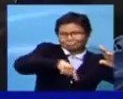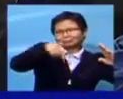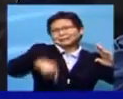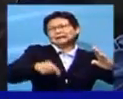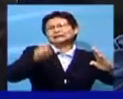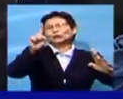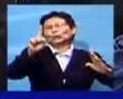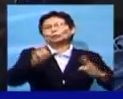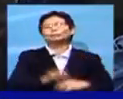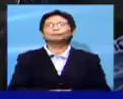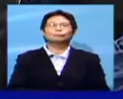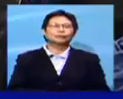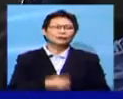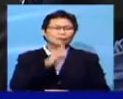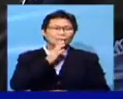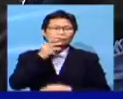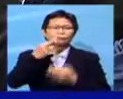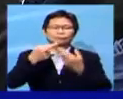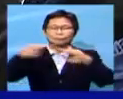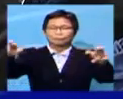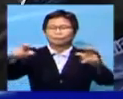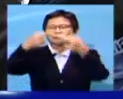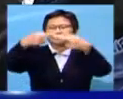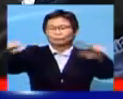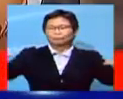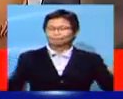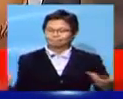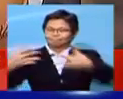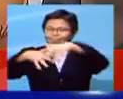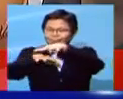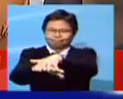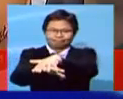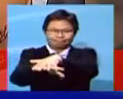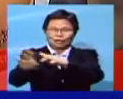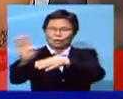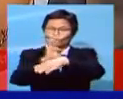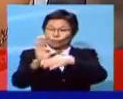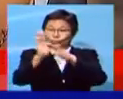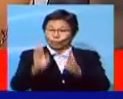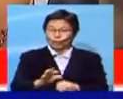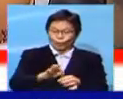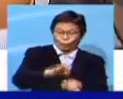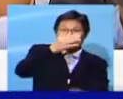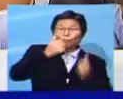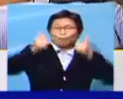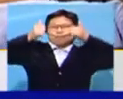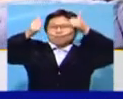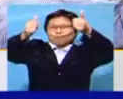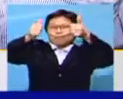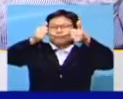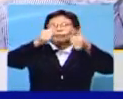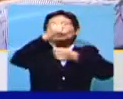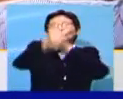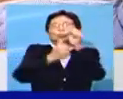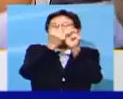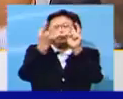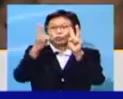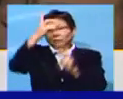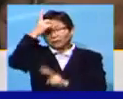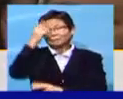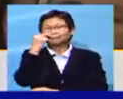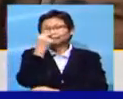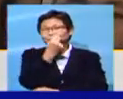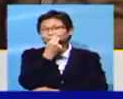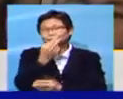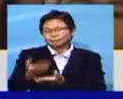Bumbung berucap merasmikan pelancaran gabungan Rakan entrepreneur aspirasi terhebat GD 2017 Datuk Seri